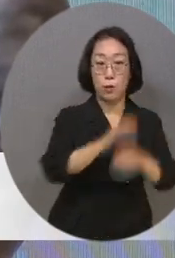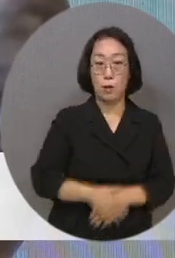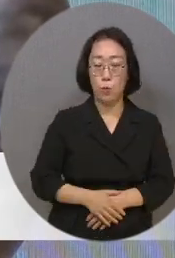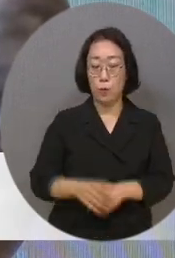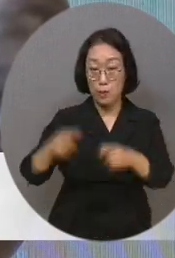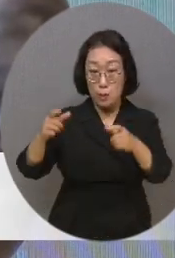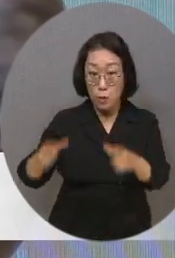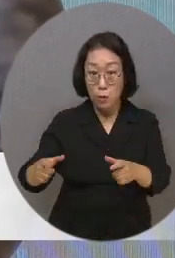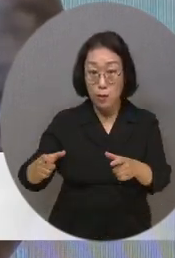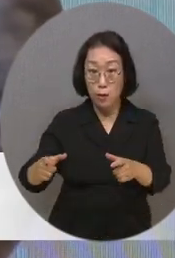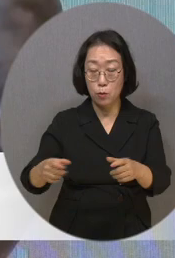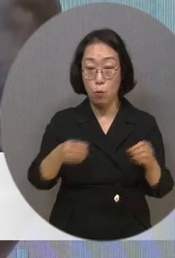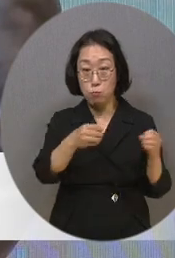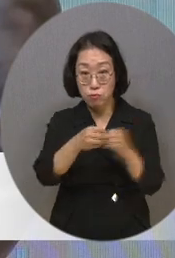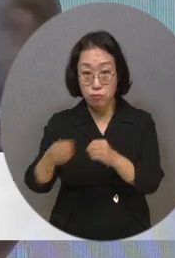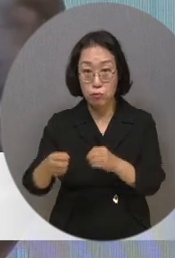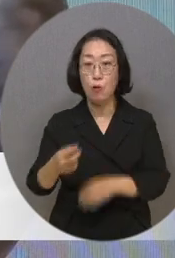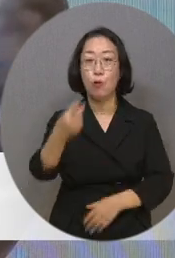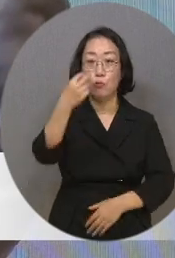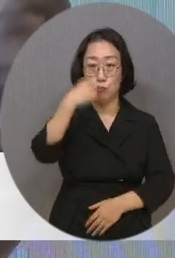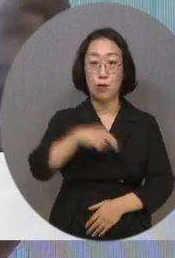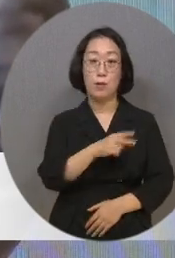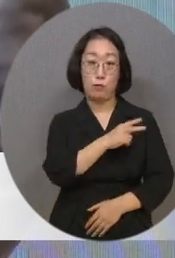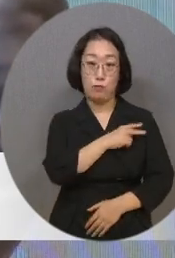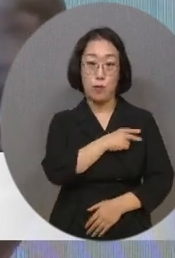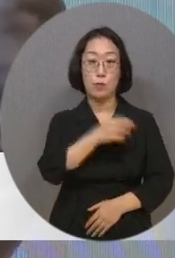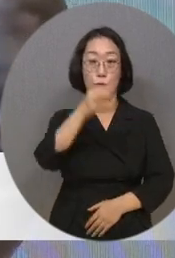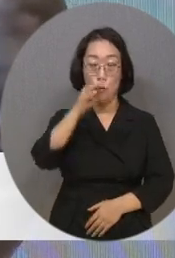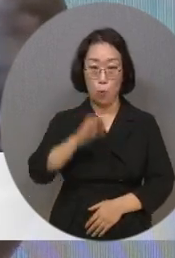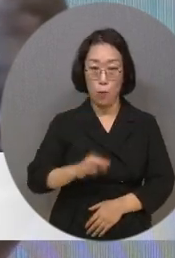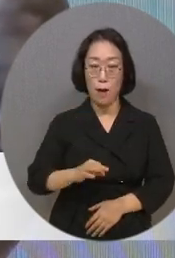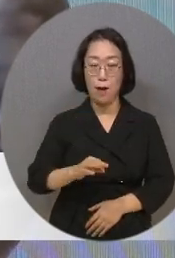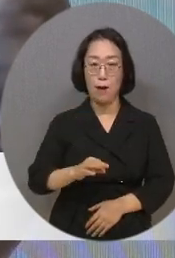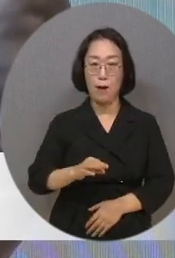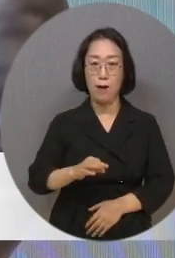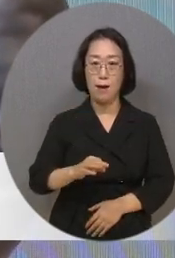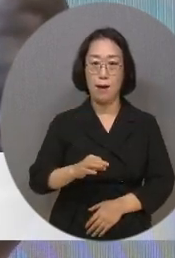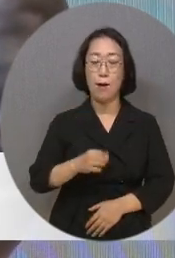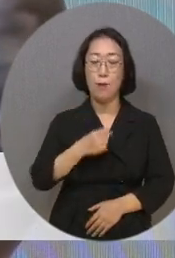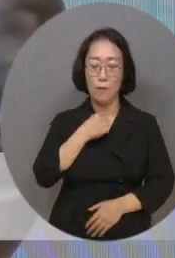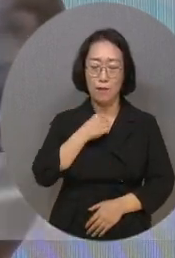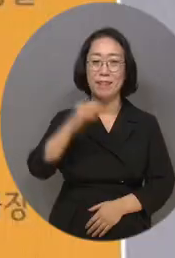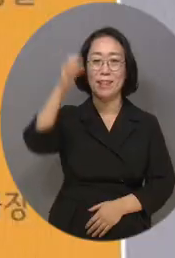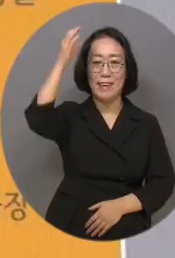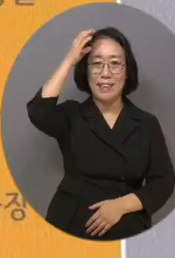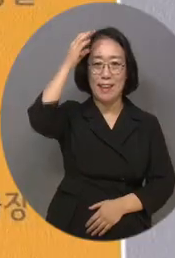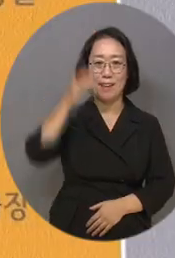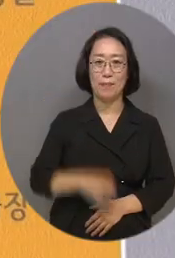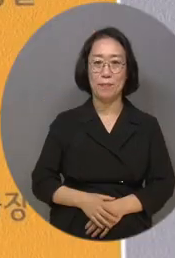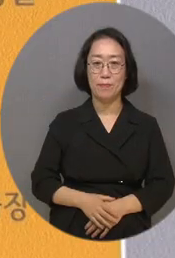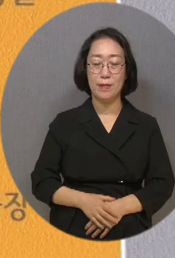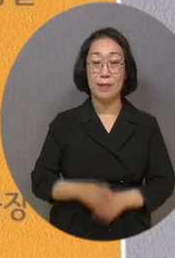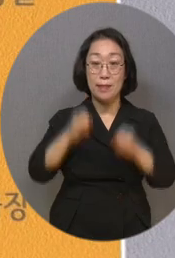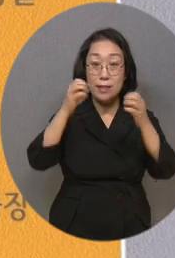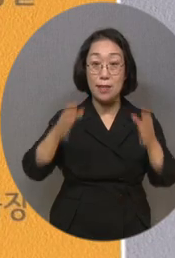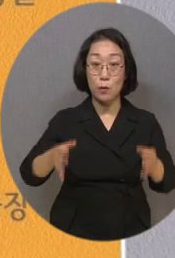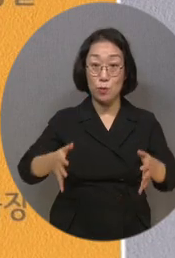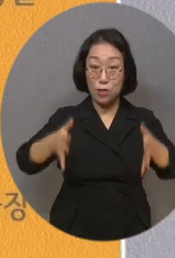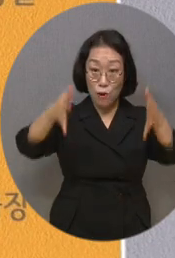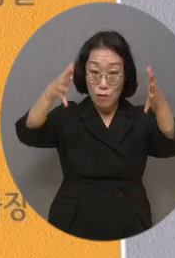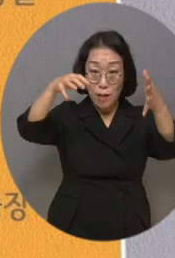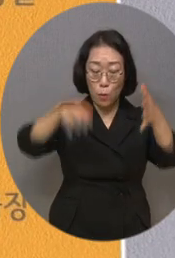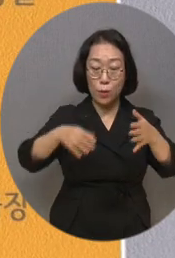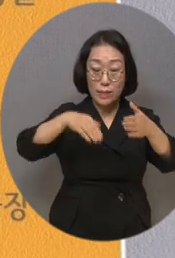지역사회도 활력을 되찾는 일석이조의 효과로 이어지기를 소망합니다. 신청사는 지하